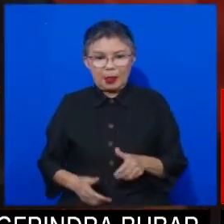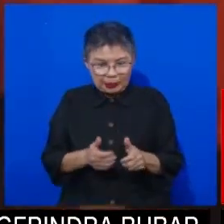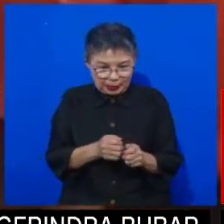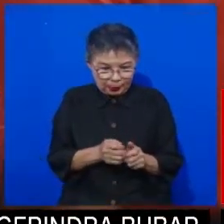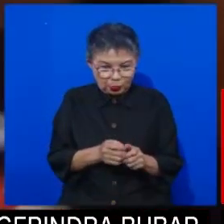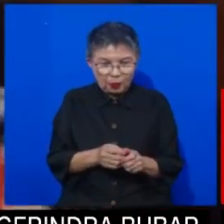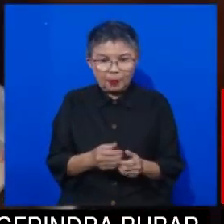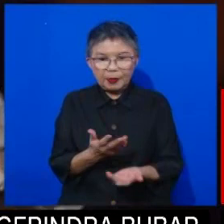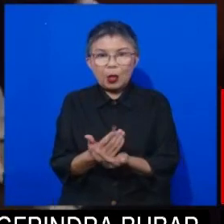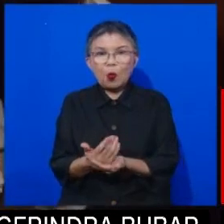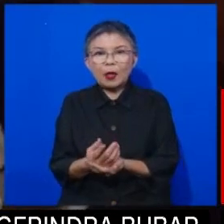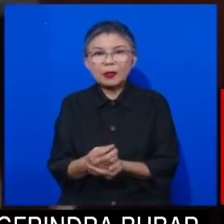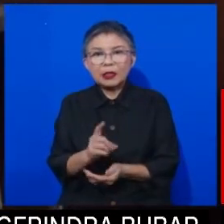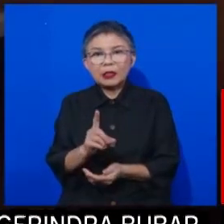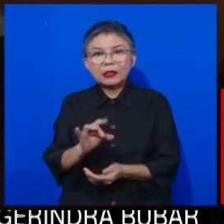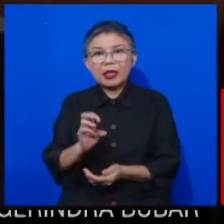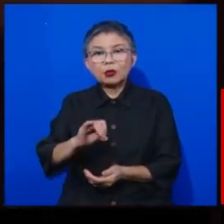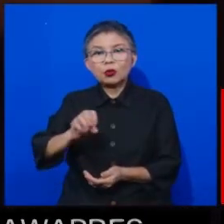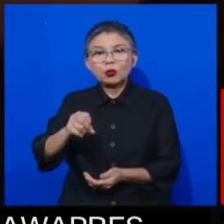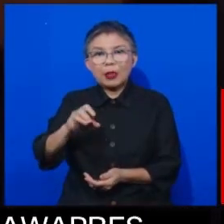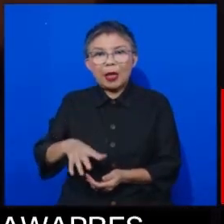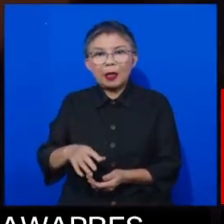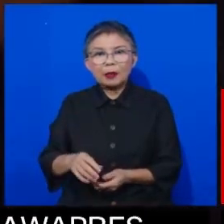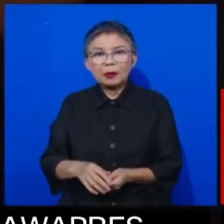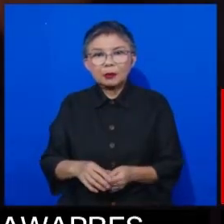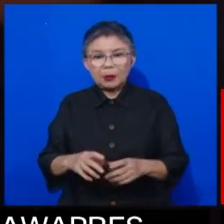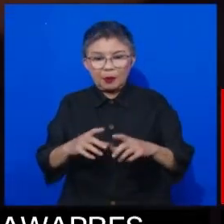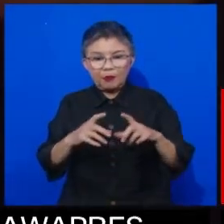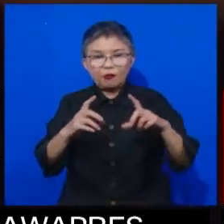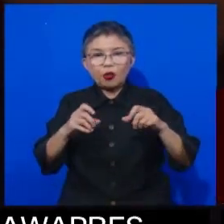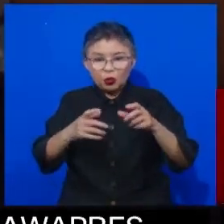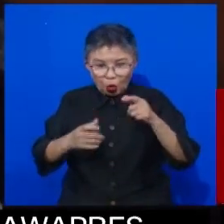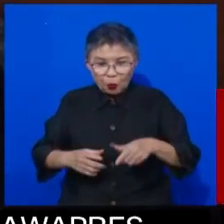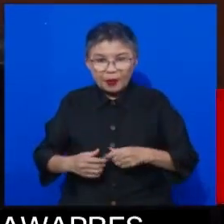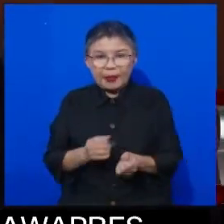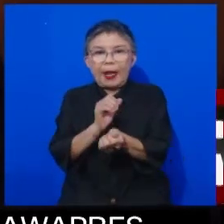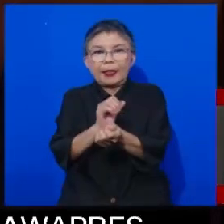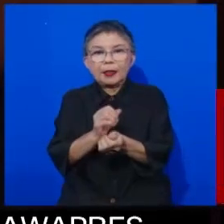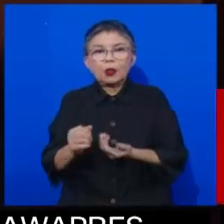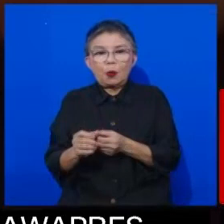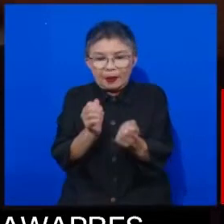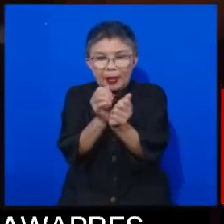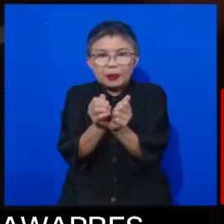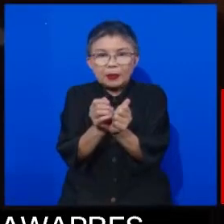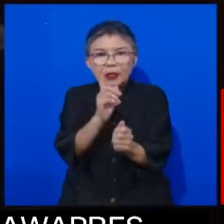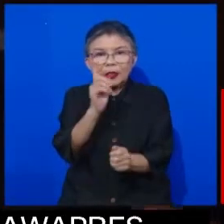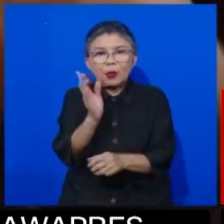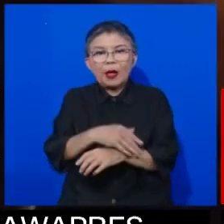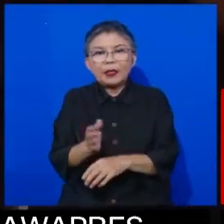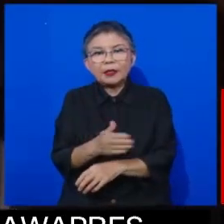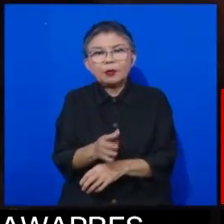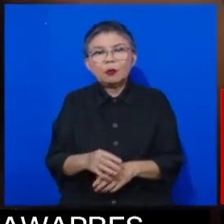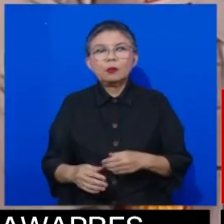pesan meminta uang tebusan 100 juta rupiah lengkap dengan foto korban dalam kondisi tangan terikat sehari sebelum korban